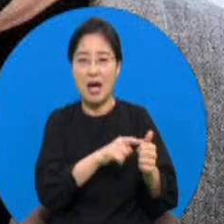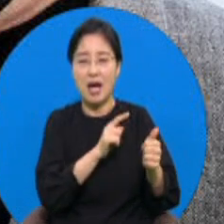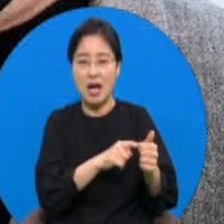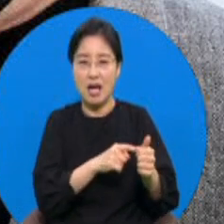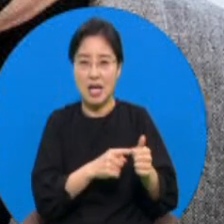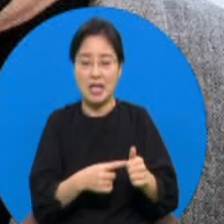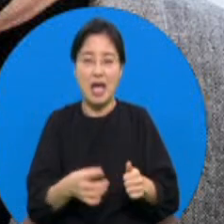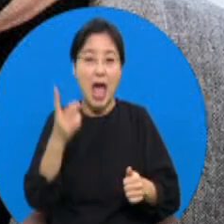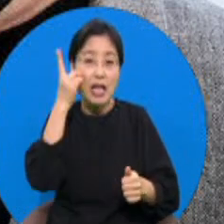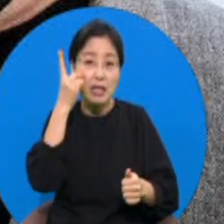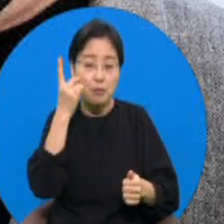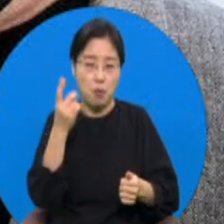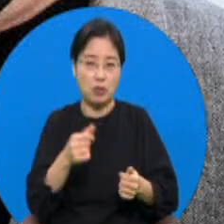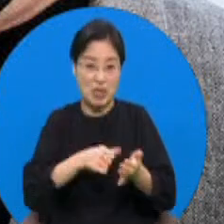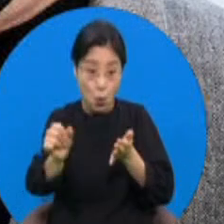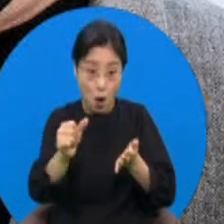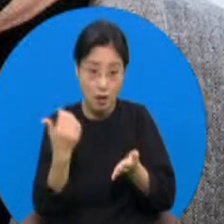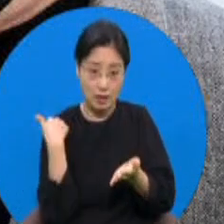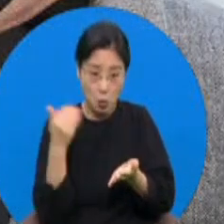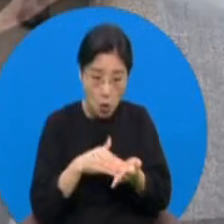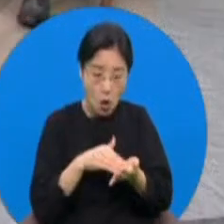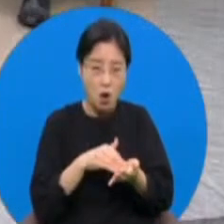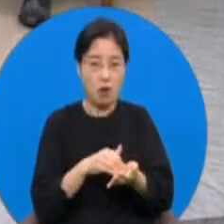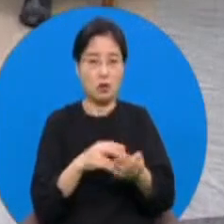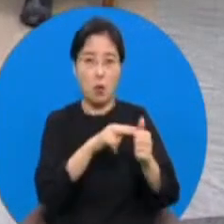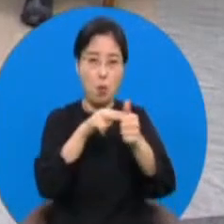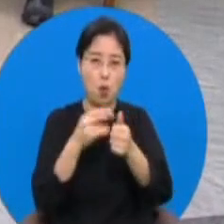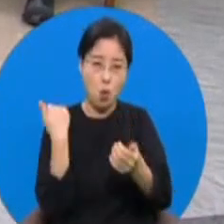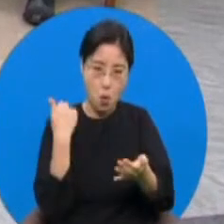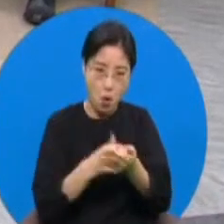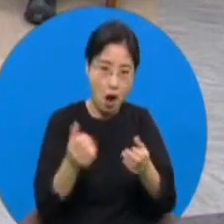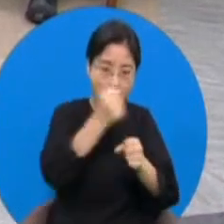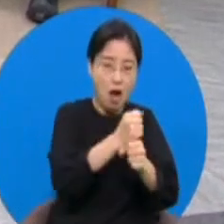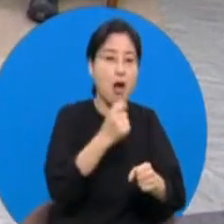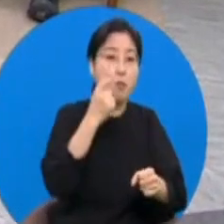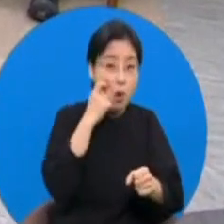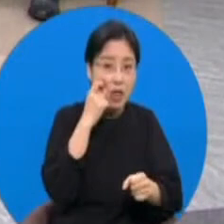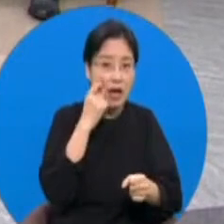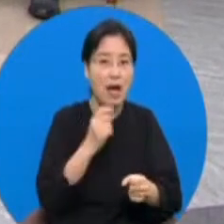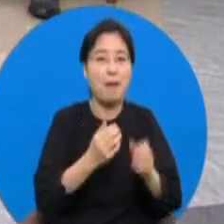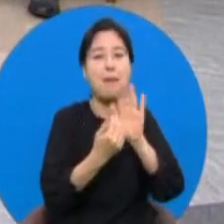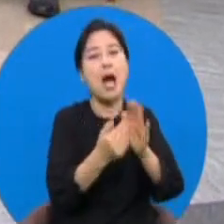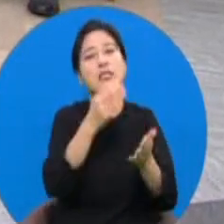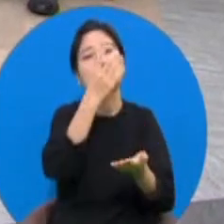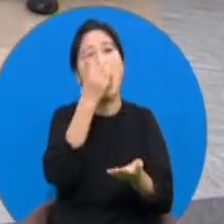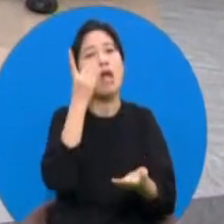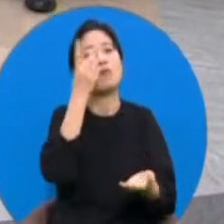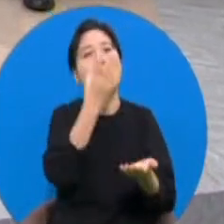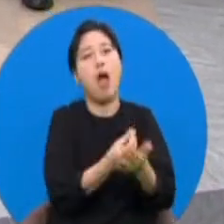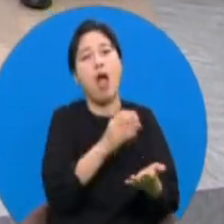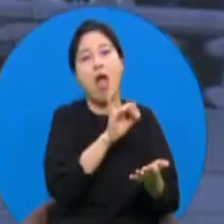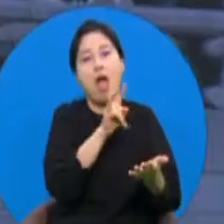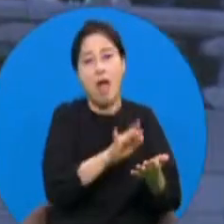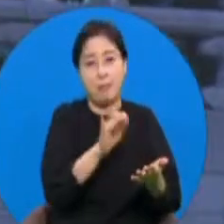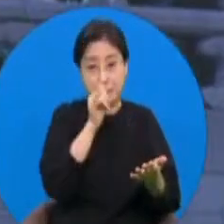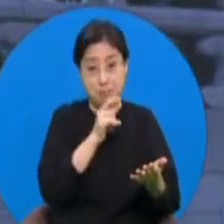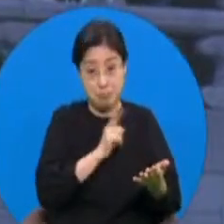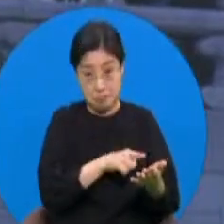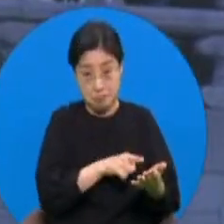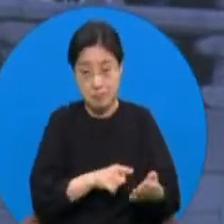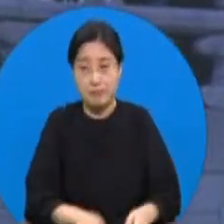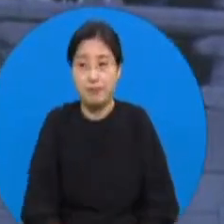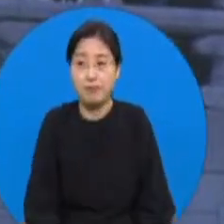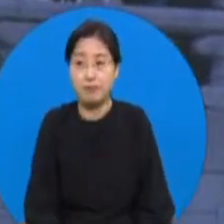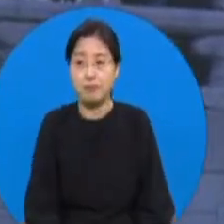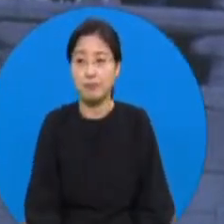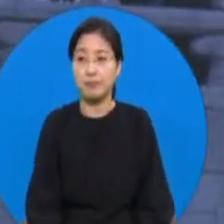나왔습니다. 김광삼 변호사님. 김광삼 변호사님 계실 때